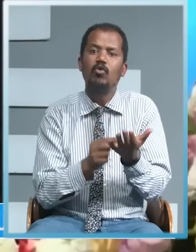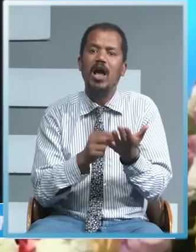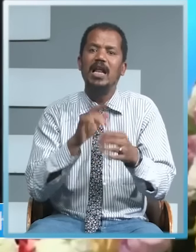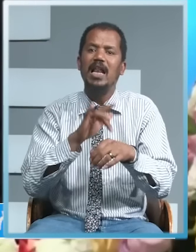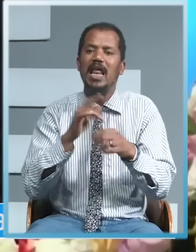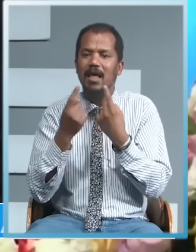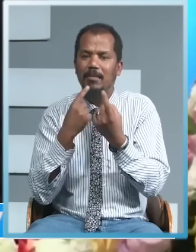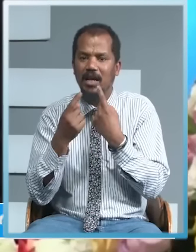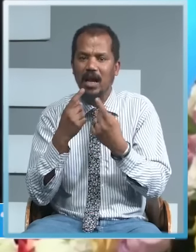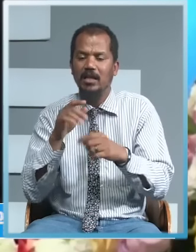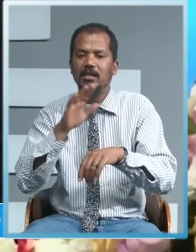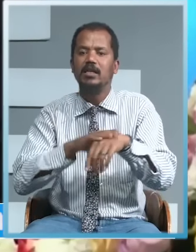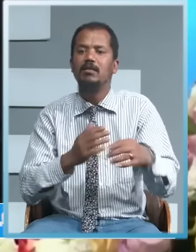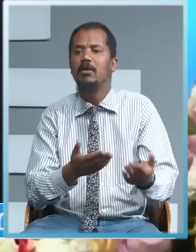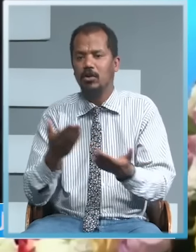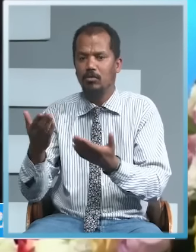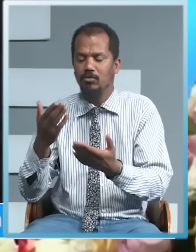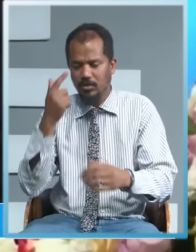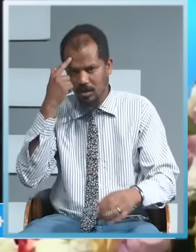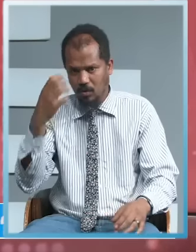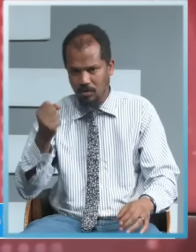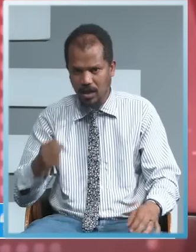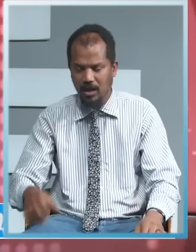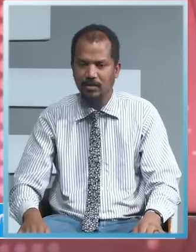ላይ ለመነጋገር ጥሪ መቅረቡ ይታወሳል።